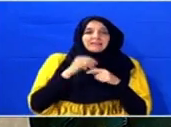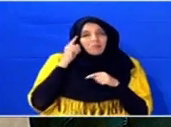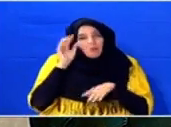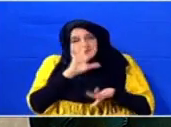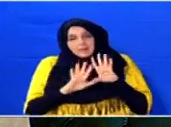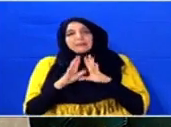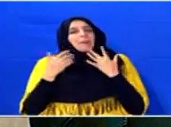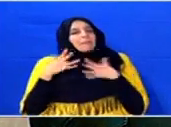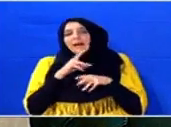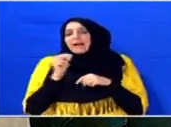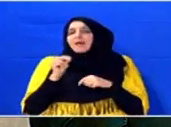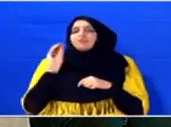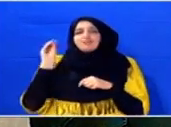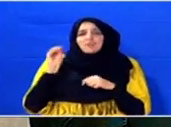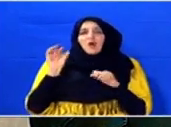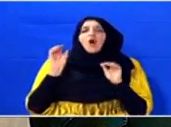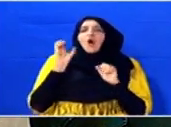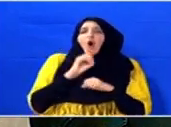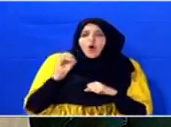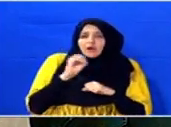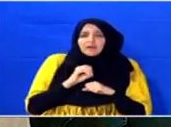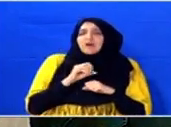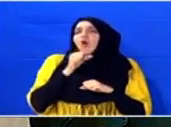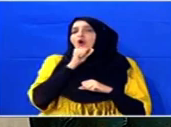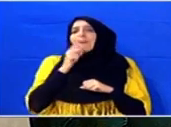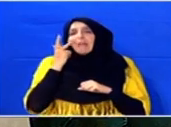جدك اذا كان موجود لانه القران